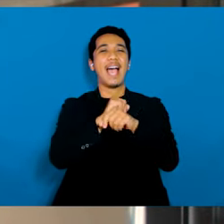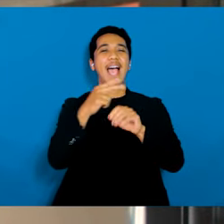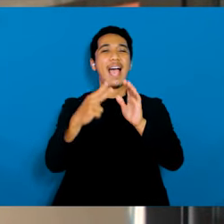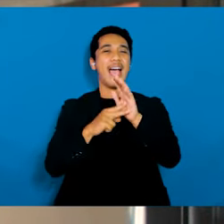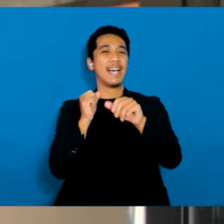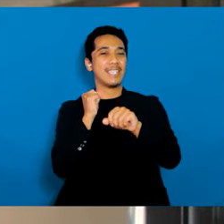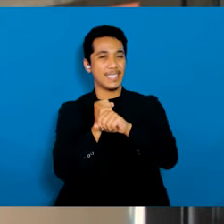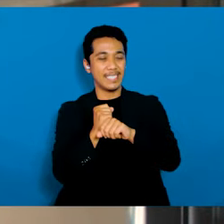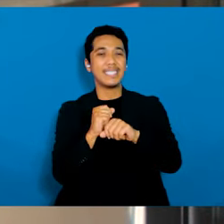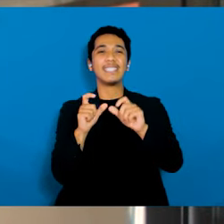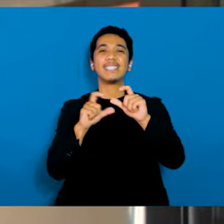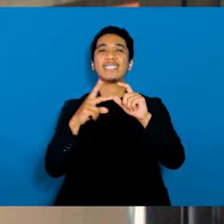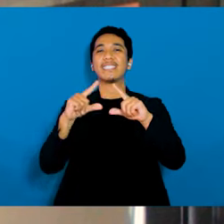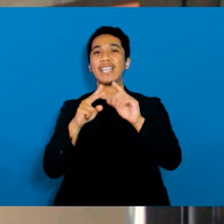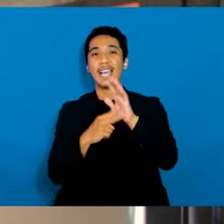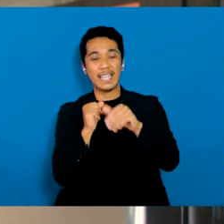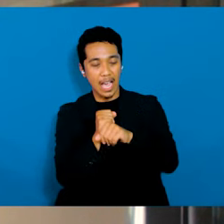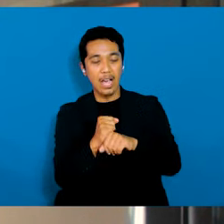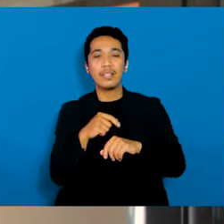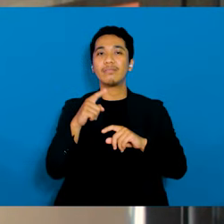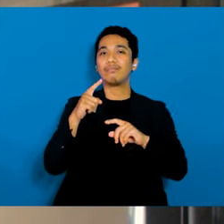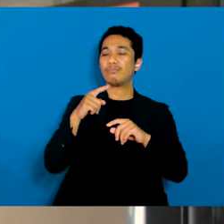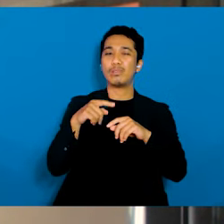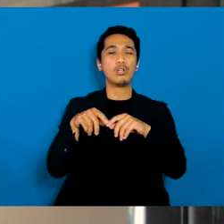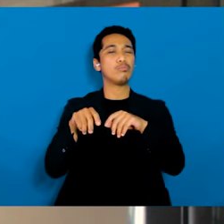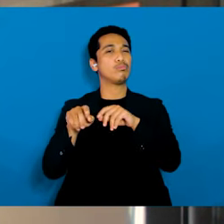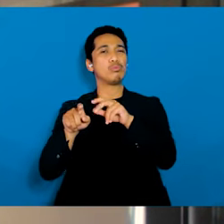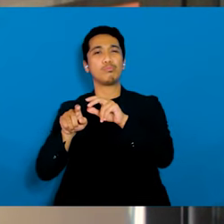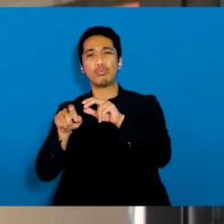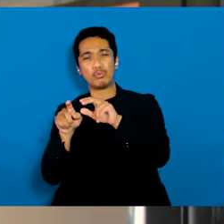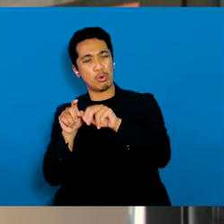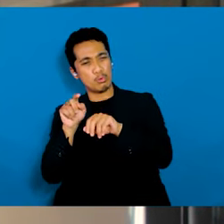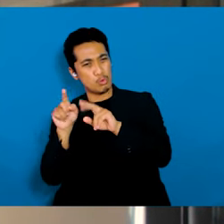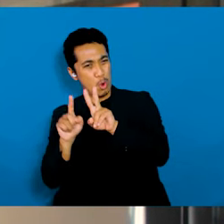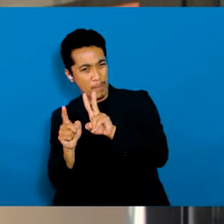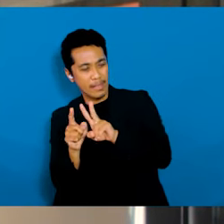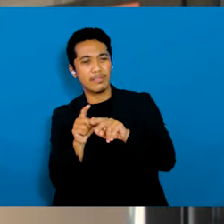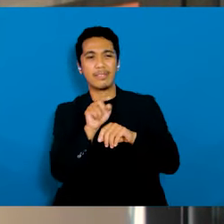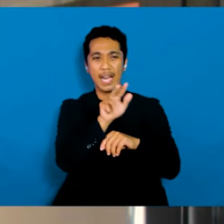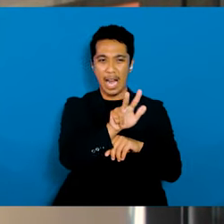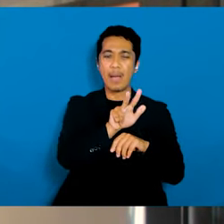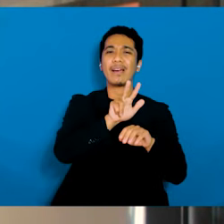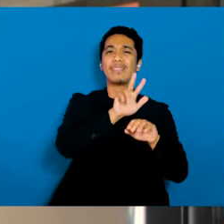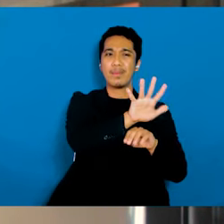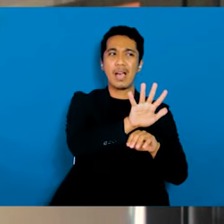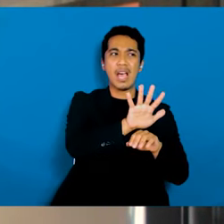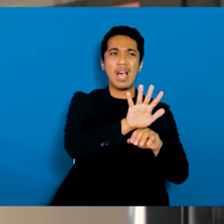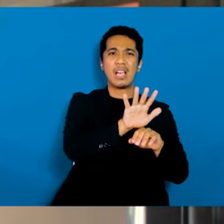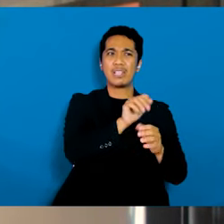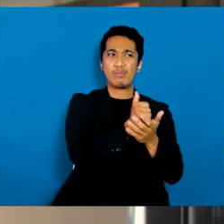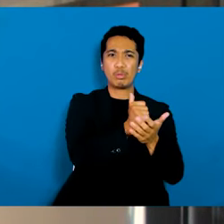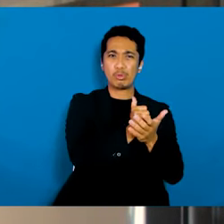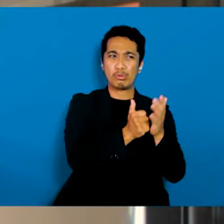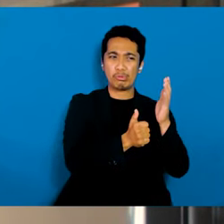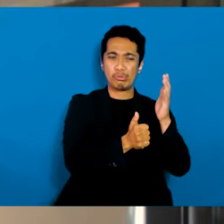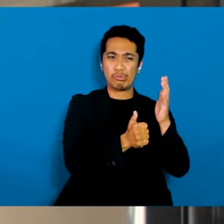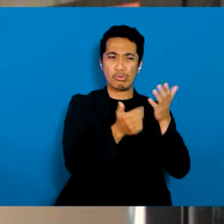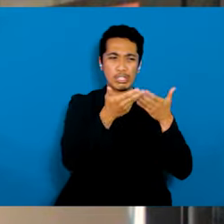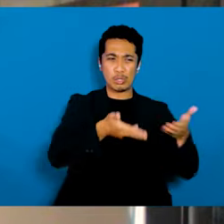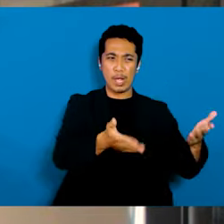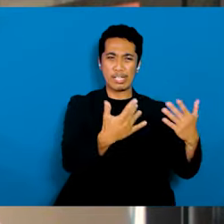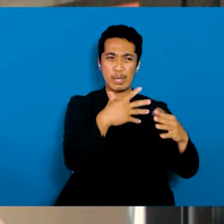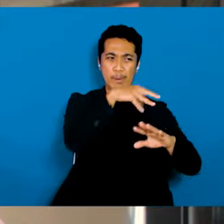Ageng Serang, dia tahun 1825 itu sudah memimpin perang. Jadi jauh nih dengan